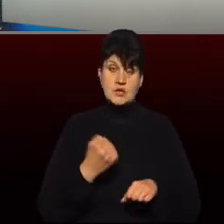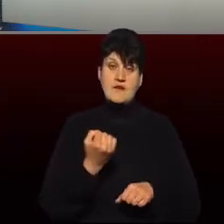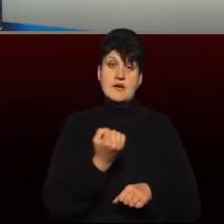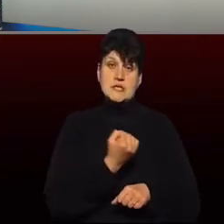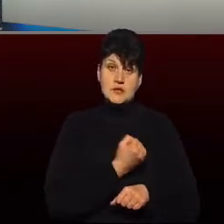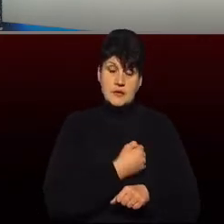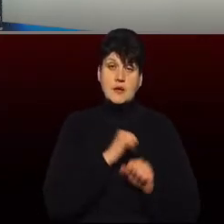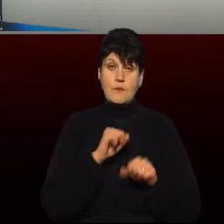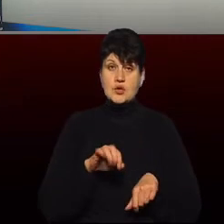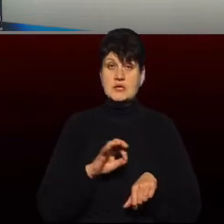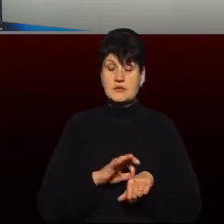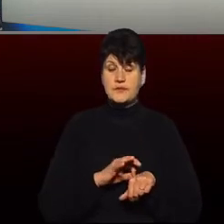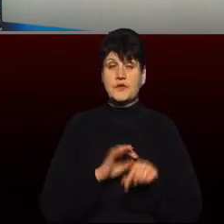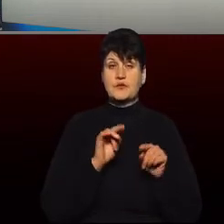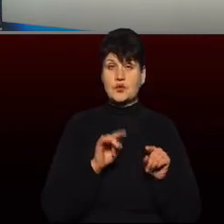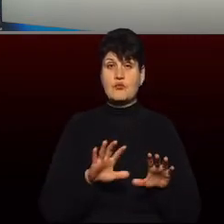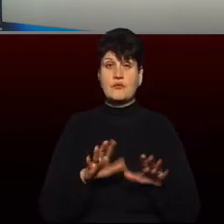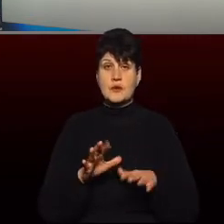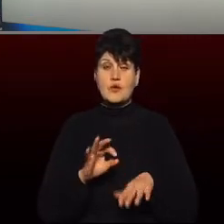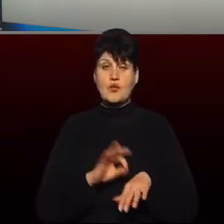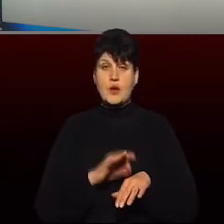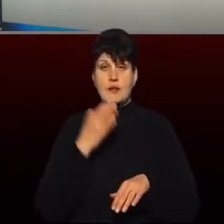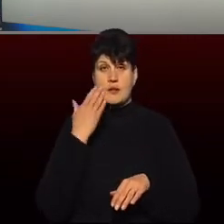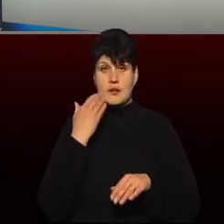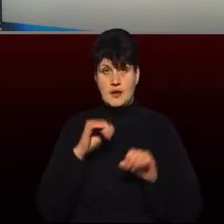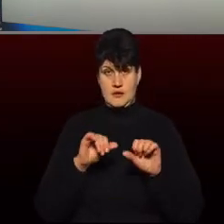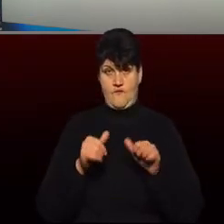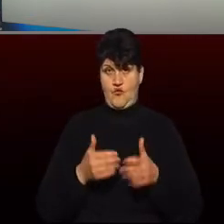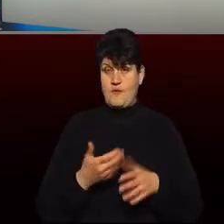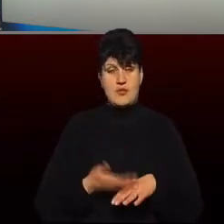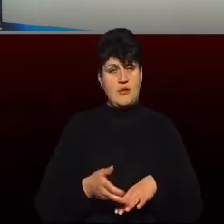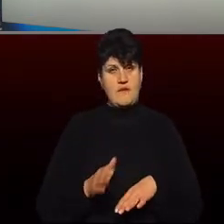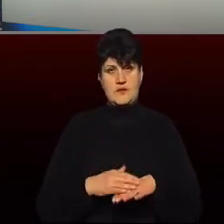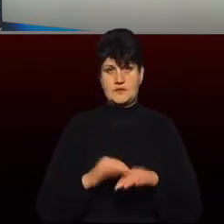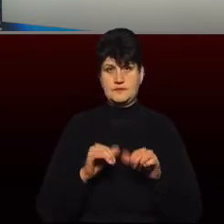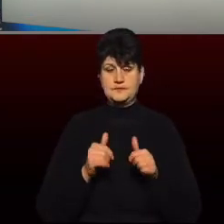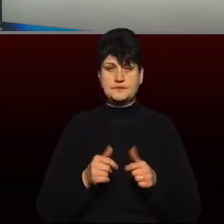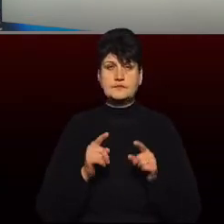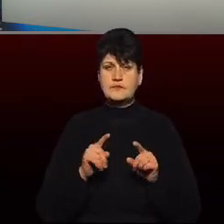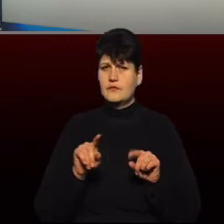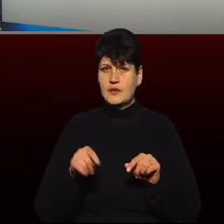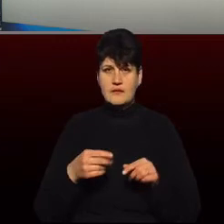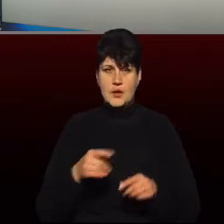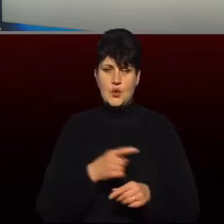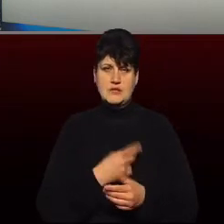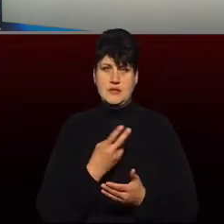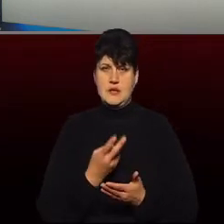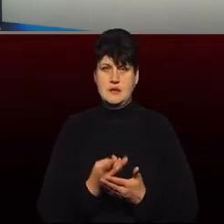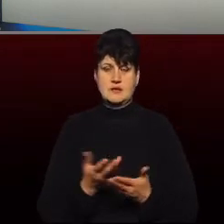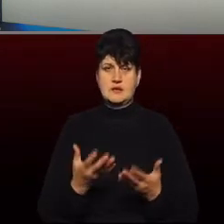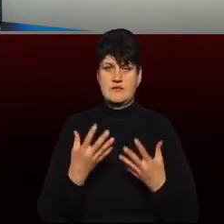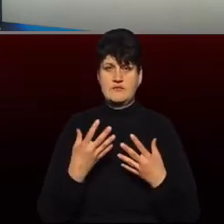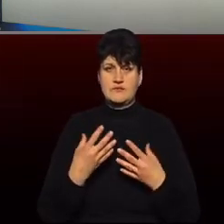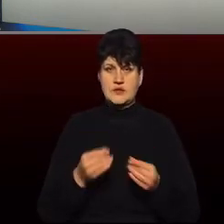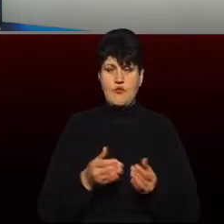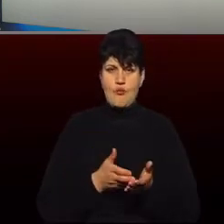тоді в такому випадку хворіють в легкій формі, а не важкій формі, яка навіть не вимагає госпіталізації вже в профільні